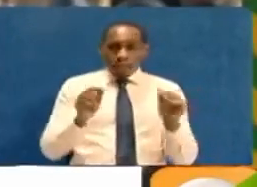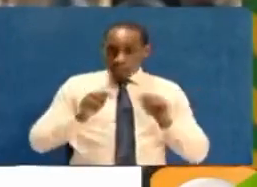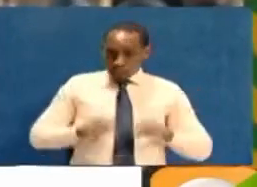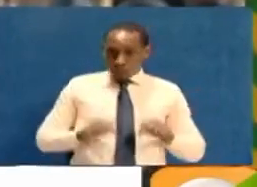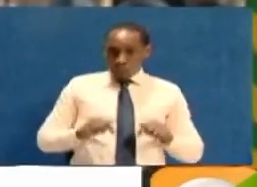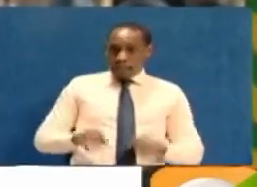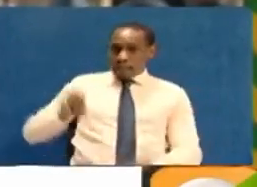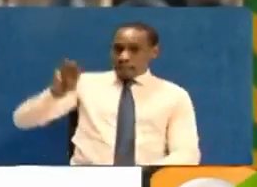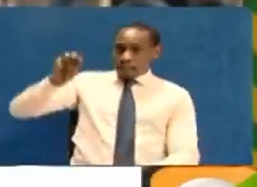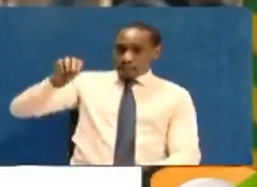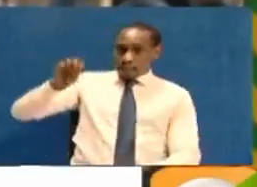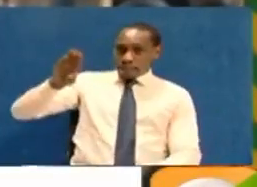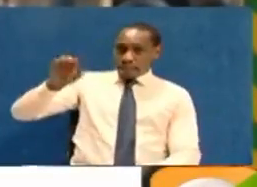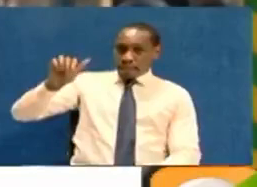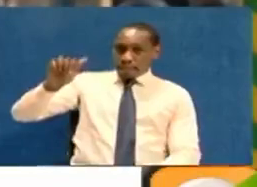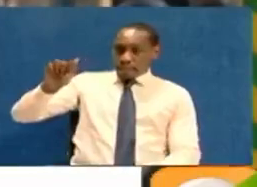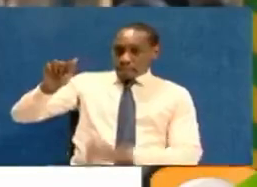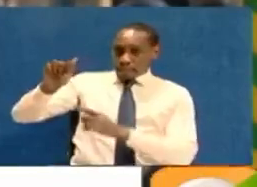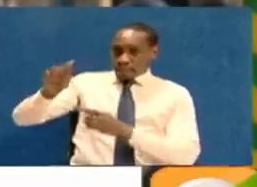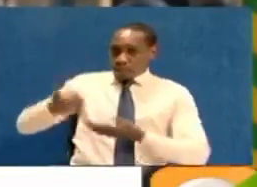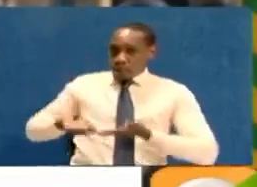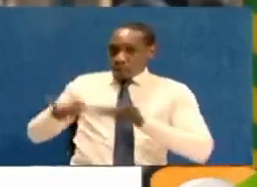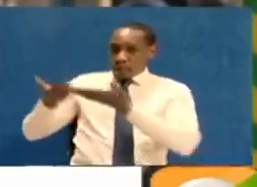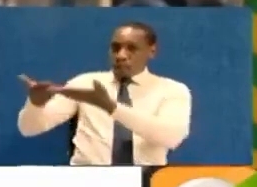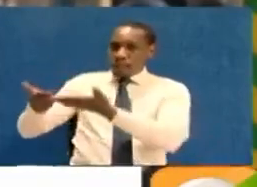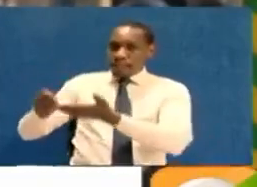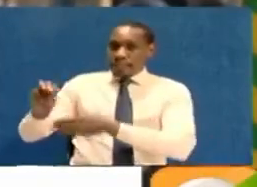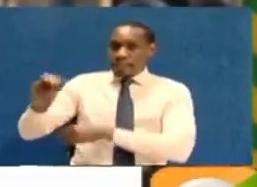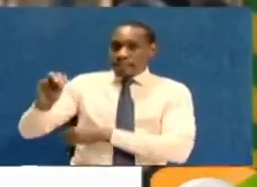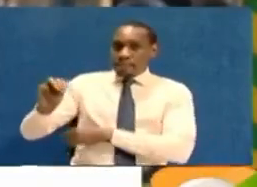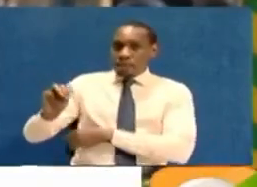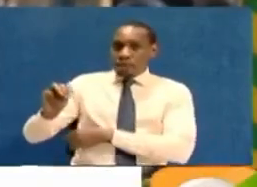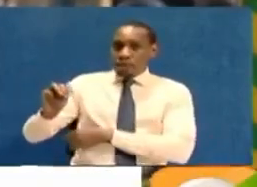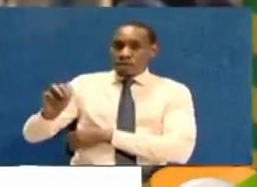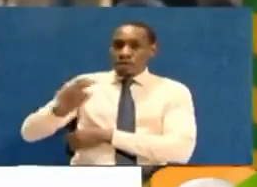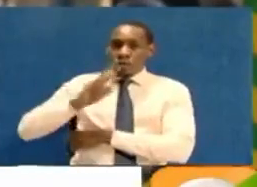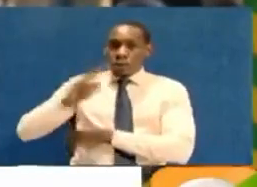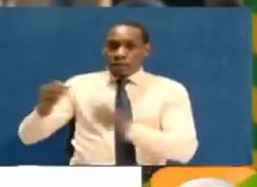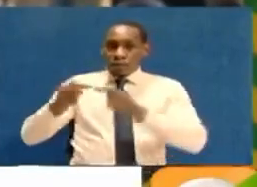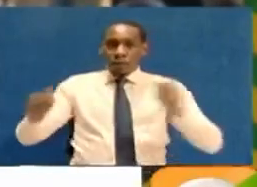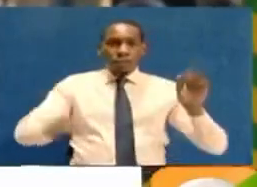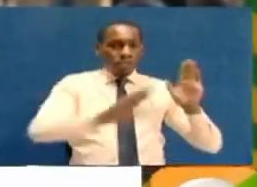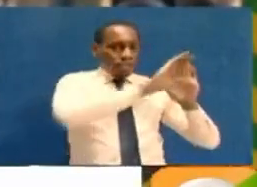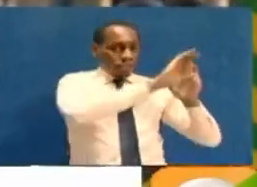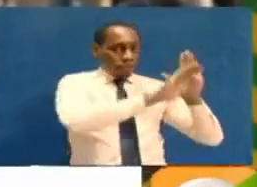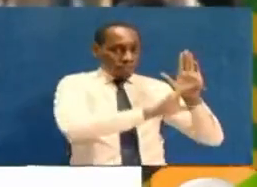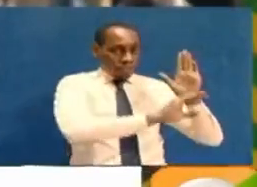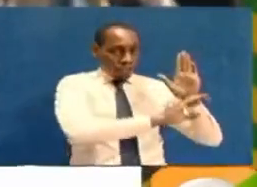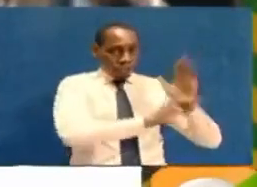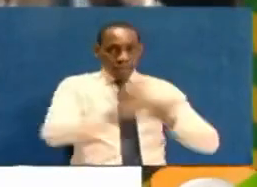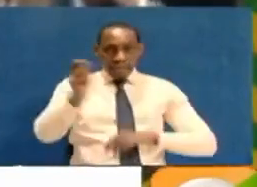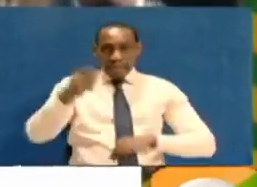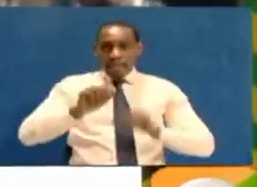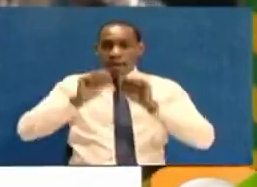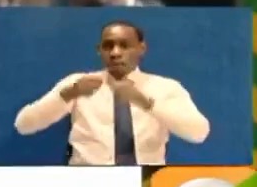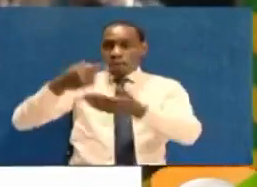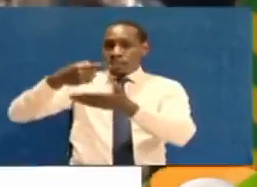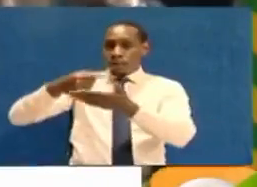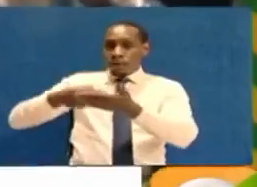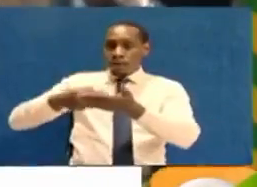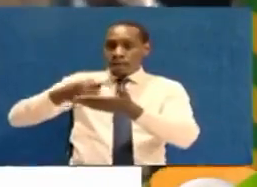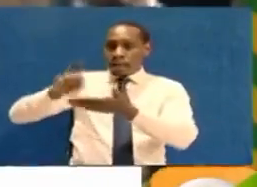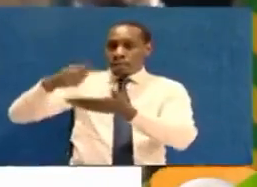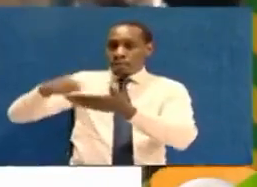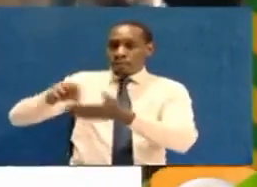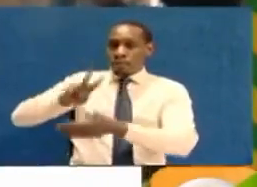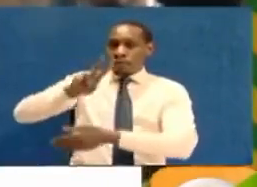Leo MCA wanapewa shilingi milioni mbili kinyume na katiba ya hii inchi ili wapasishe katika